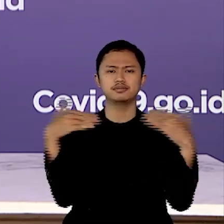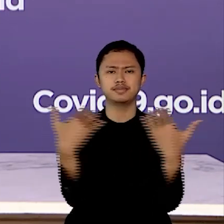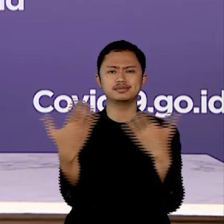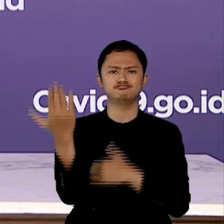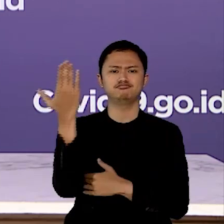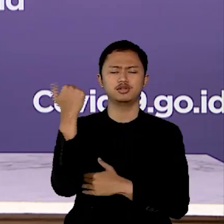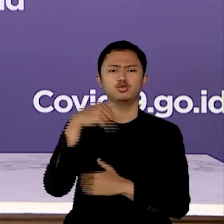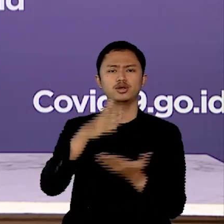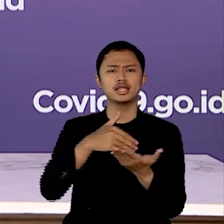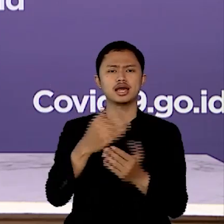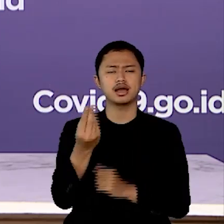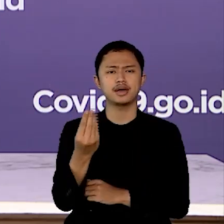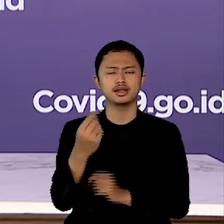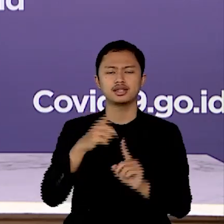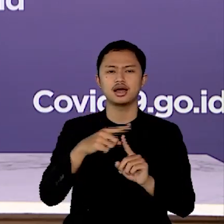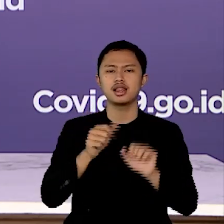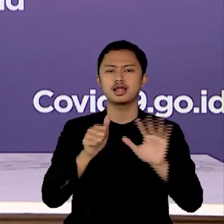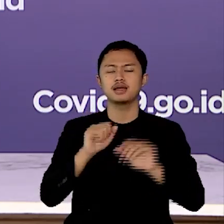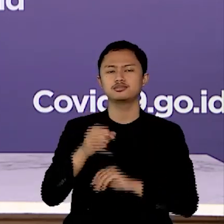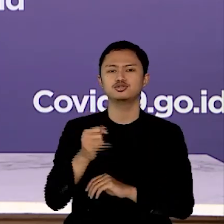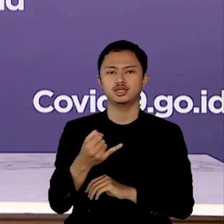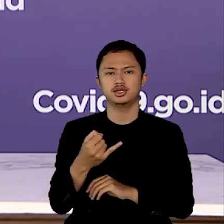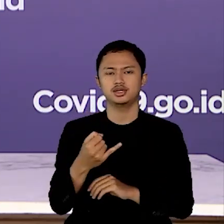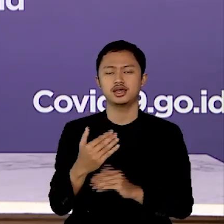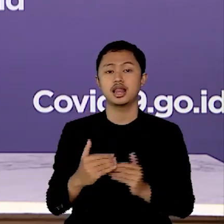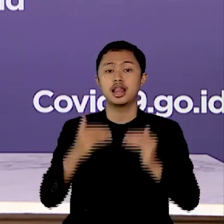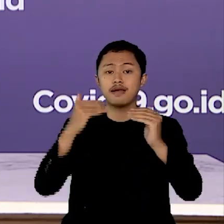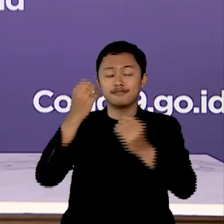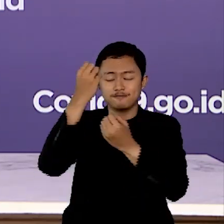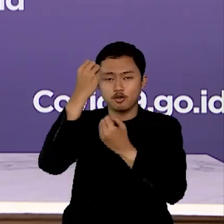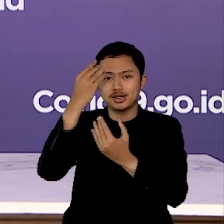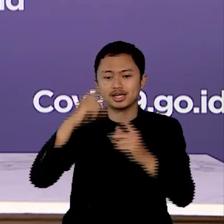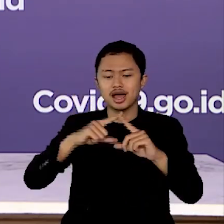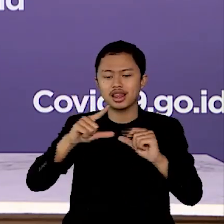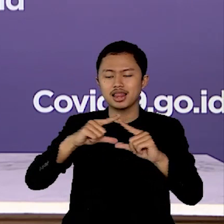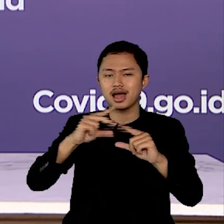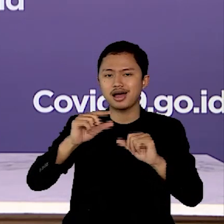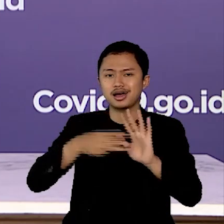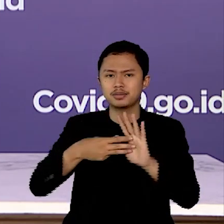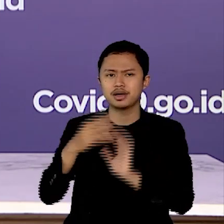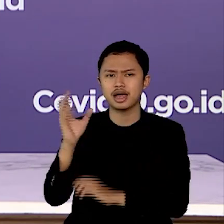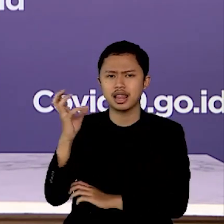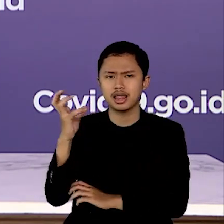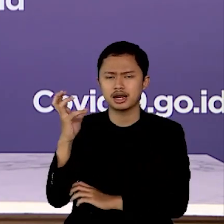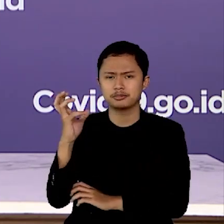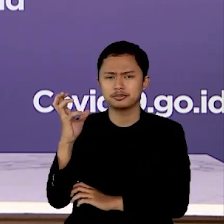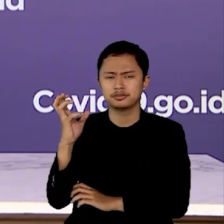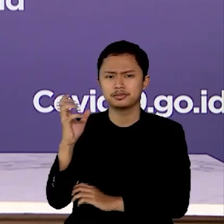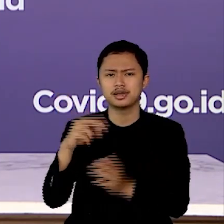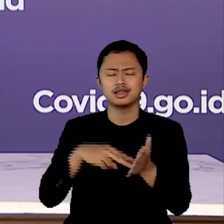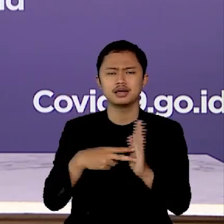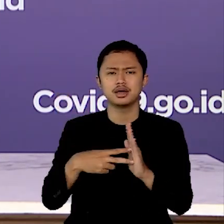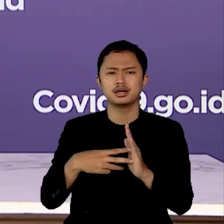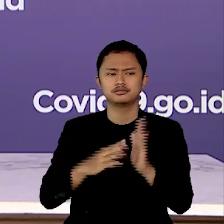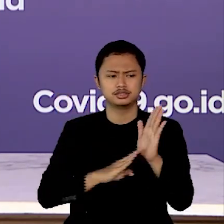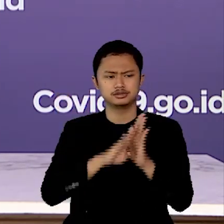merupakan data per tanggal 6 Juni 2018 daerah daerah tersebut dapat bergerak secara